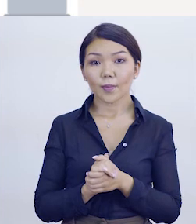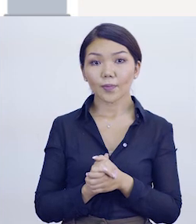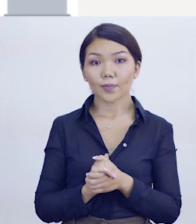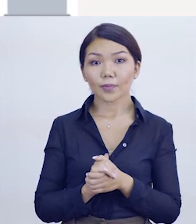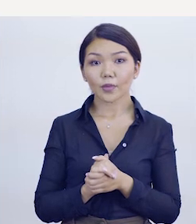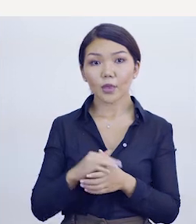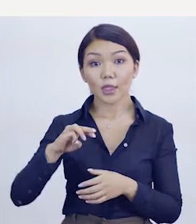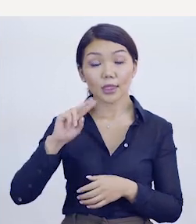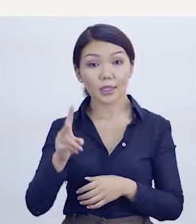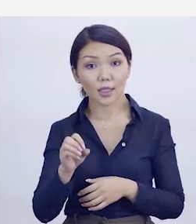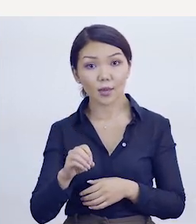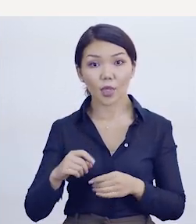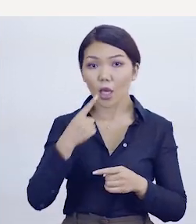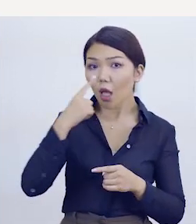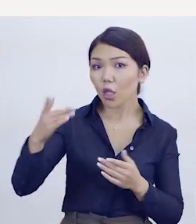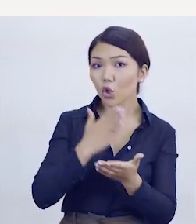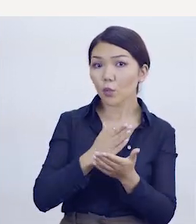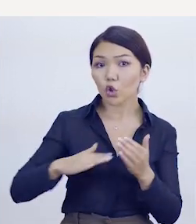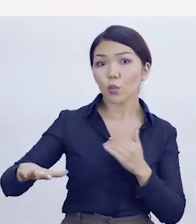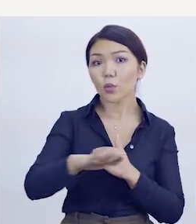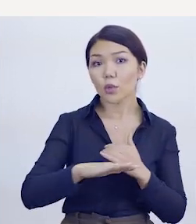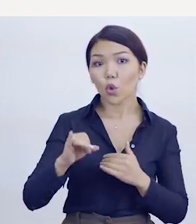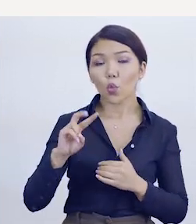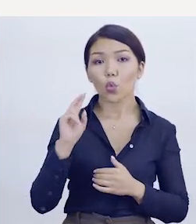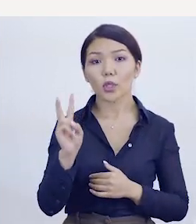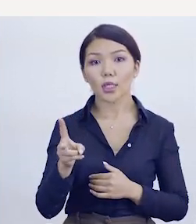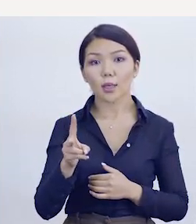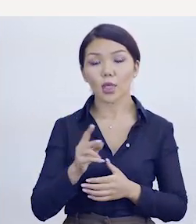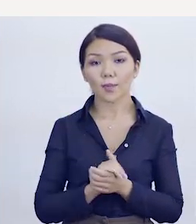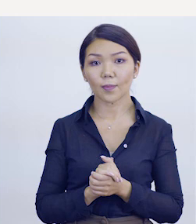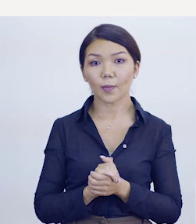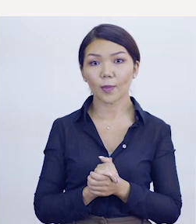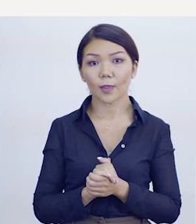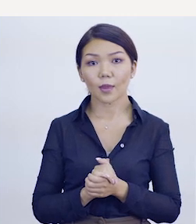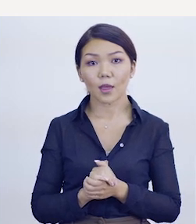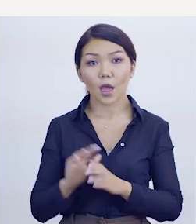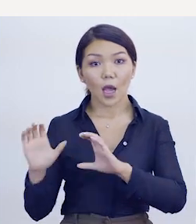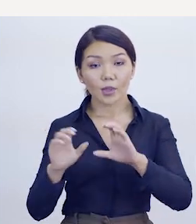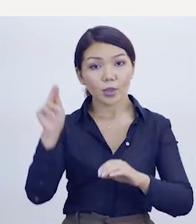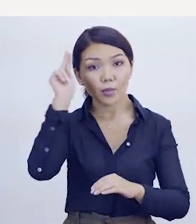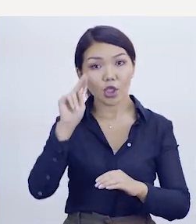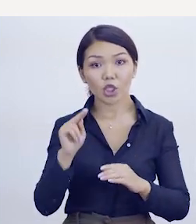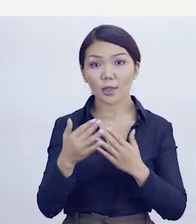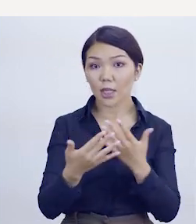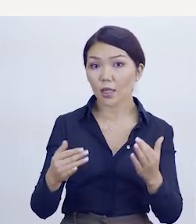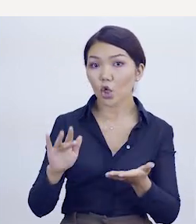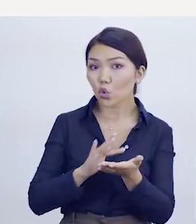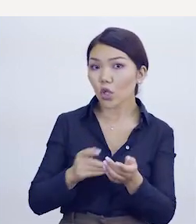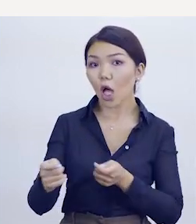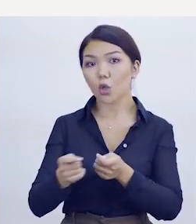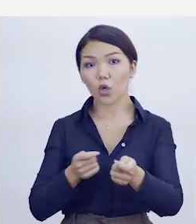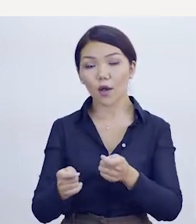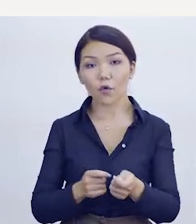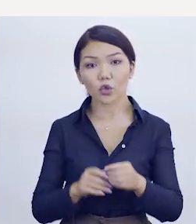комиссиями. Регулярные встречи, электронные консультации, которые обеспечиваются связью через планшеты с ТИКами и отдаленно расположенными